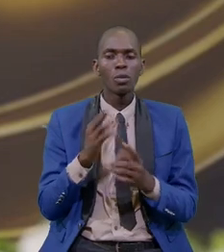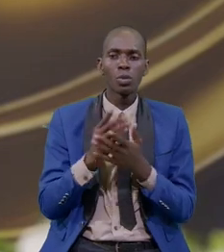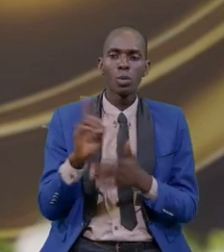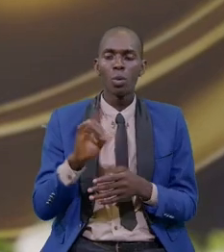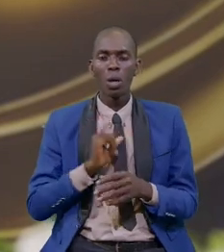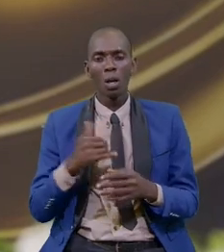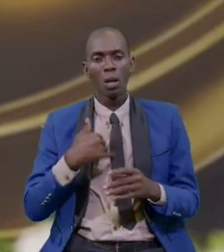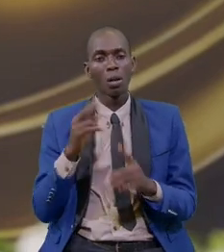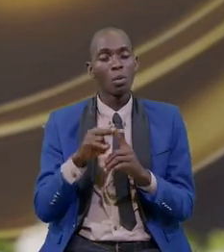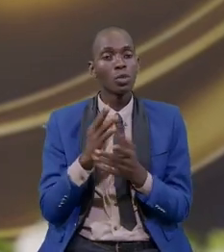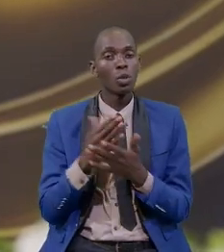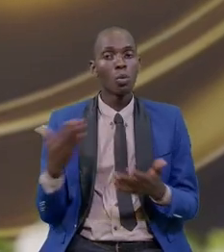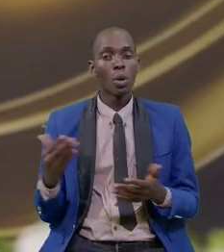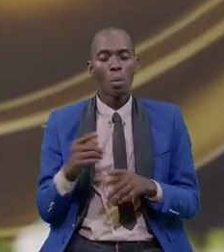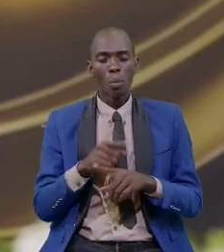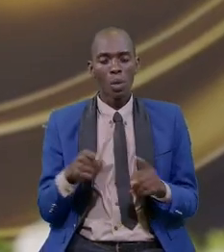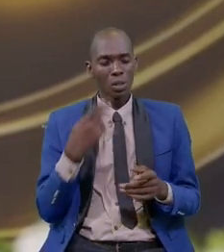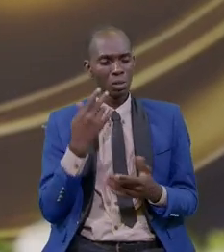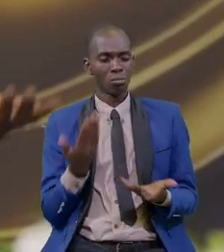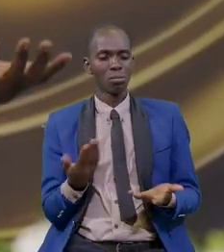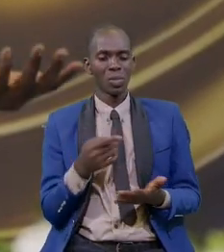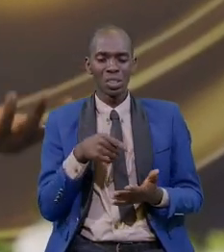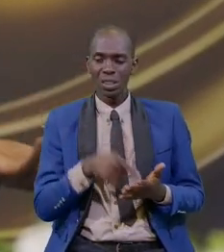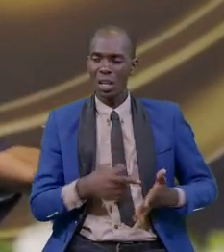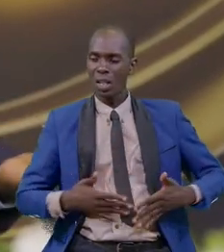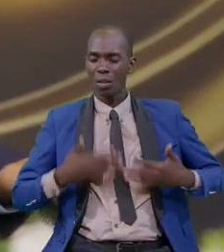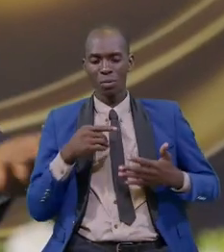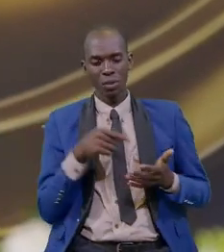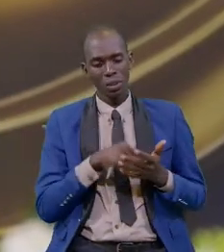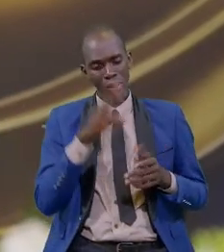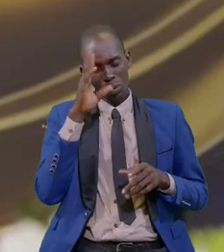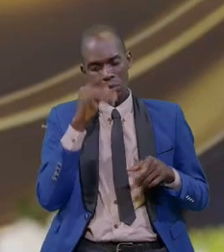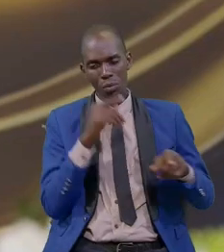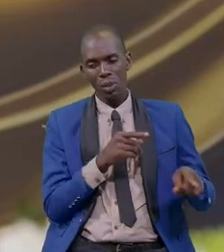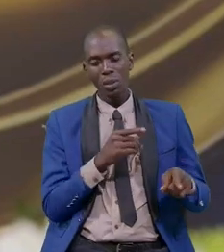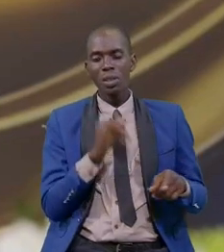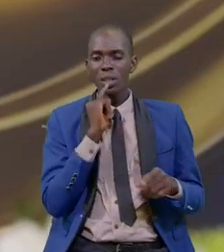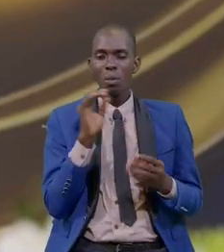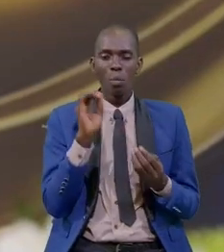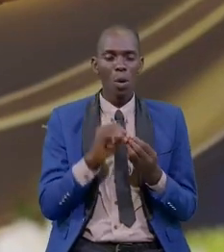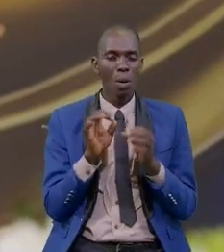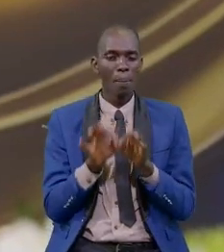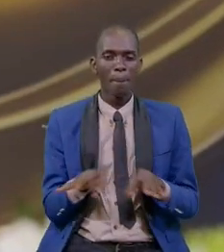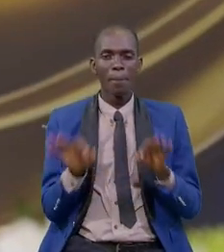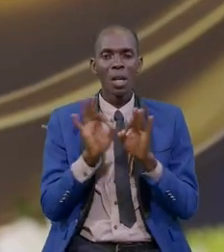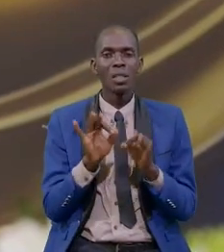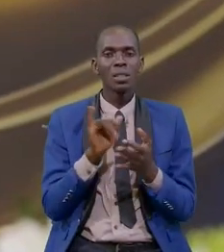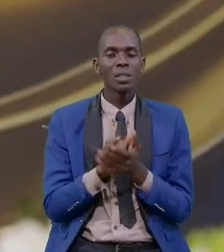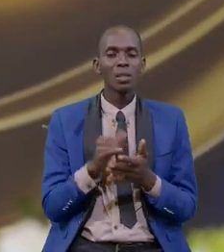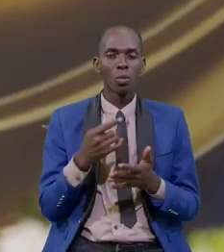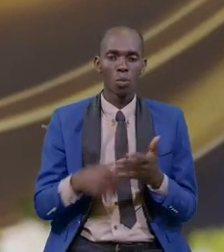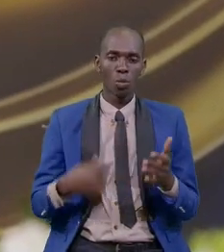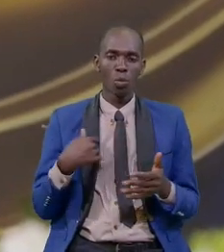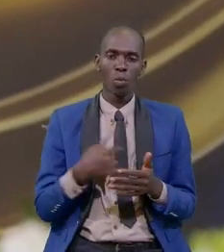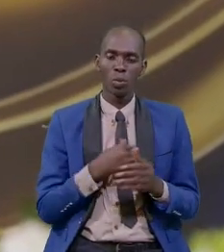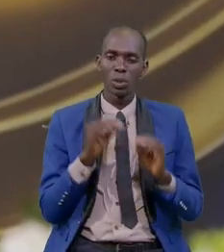j'ai de rendez-vous. Il a dit non. Rendez-vous n'est pas au-dessus de la vie du voisin. Le voisin est au-dessus de rendez-vous. C'est ce que nous sommes en train de dire. Vous devez